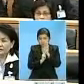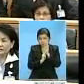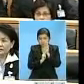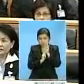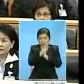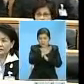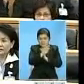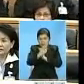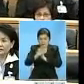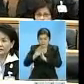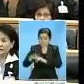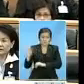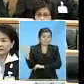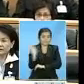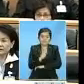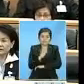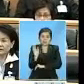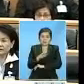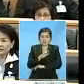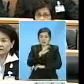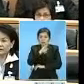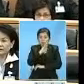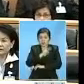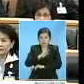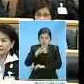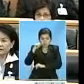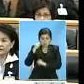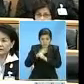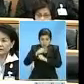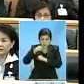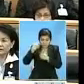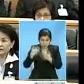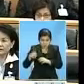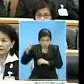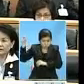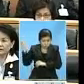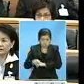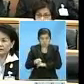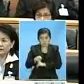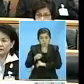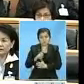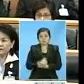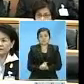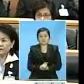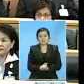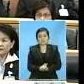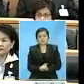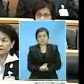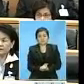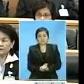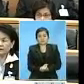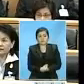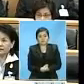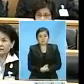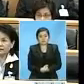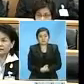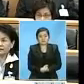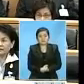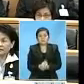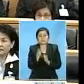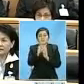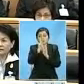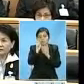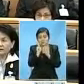ามทำไอ้นู่นห้ามทำไอ้นี่ถ้าทำแล้วจะต้องถูกลงโทษอันนี้คือหลักปฏิบัติที่เป็นสากลครับโดยเฉพาะอย่างยิ่งกฎหมายรัฐธ